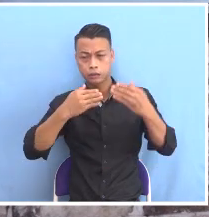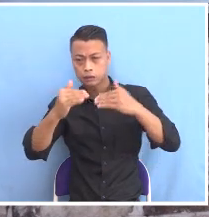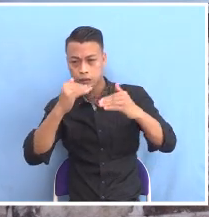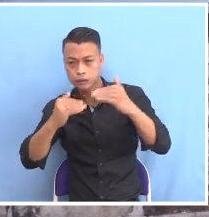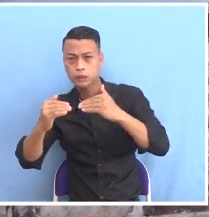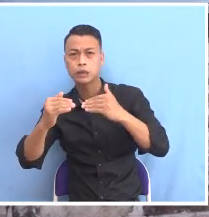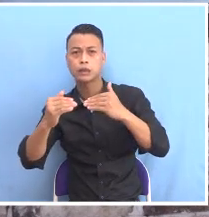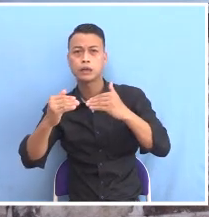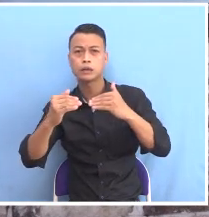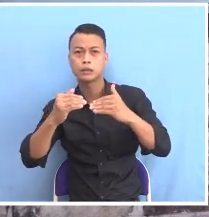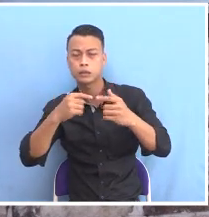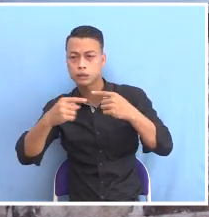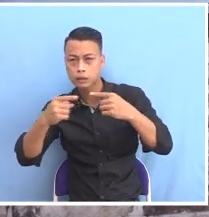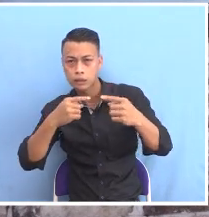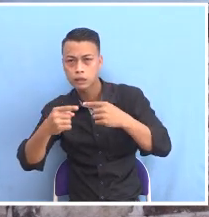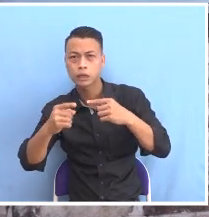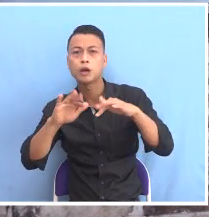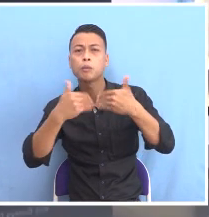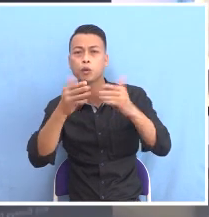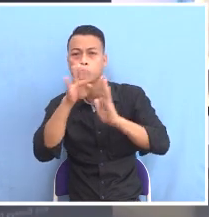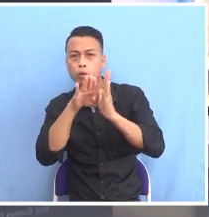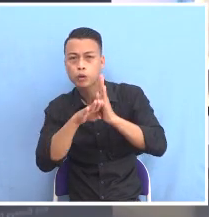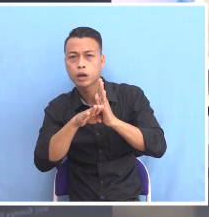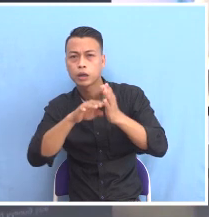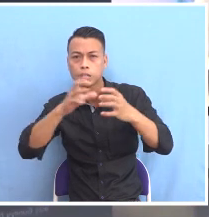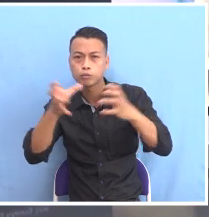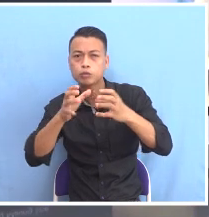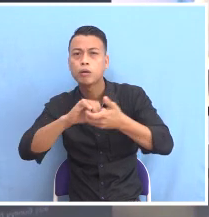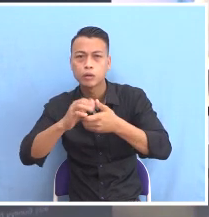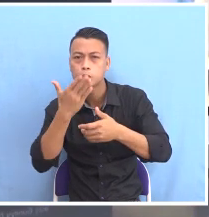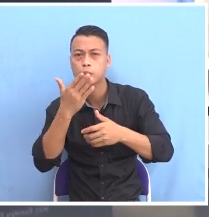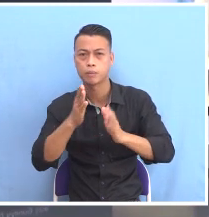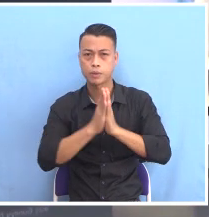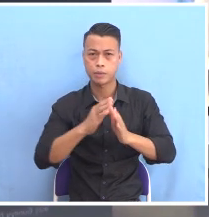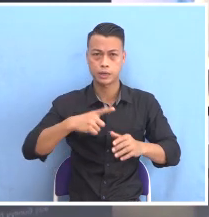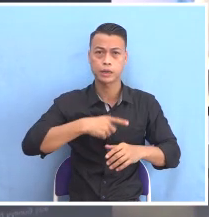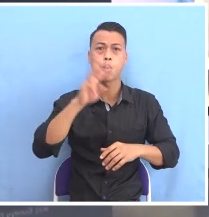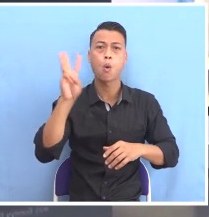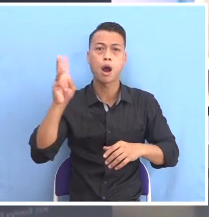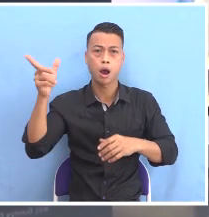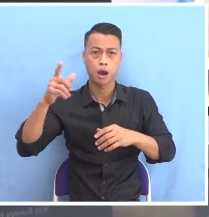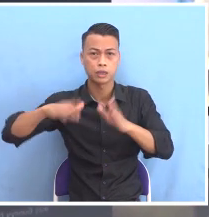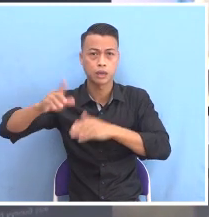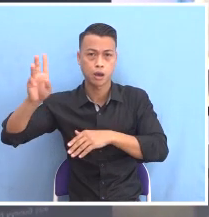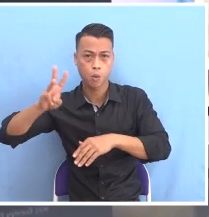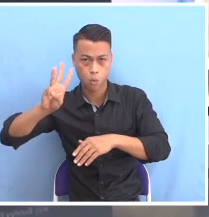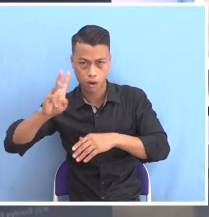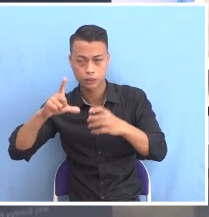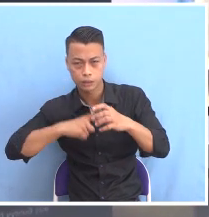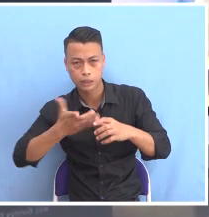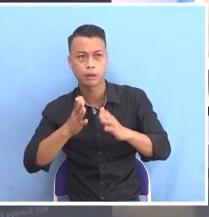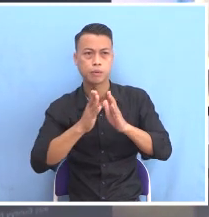နေပြီးပဲထုတ်ယူဖို့မော်ဒယ်များရှိနိုင်မလားဗောလေဥမာကျွန်တော်တို့ဝါနဲ့တက်နဲ့ဆက်ဆံရေးပုံစံကိုယူမှာလားကချင်နဲ့တက်နဲ့